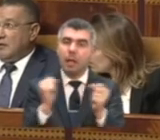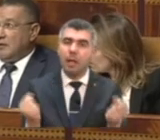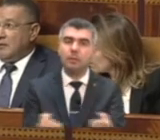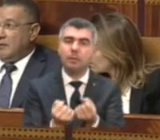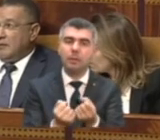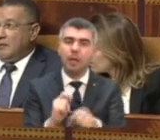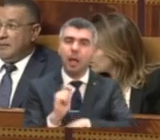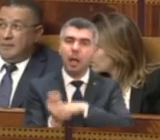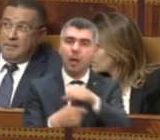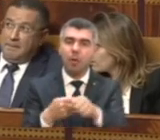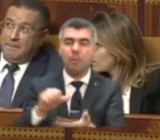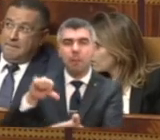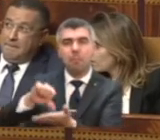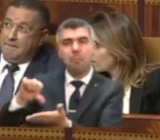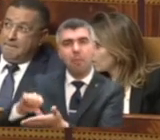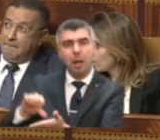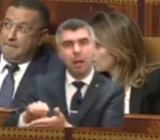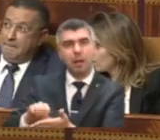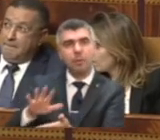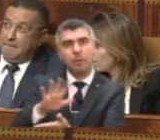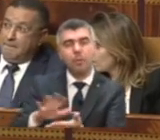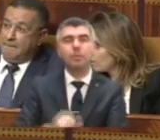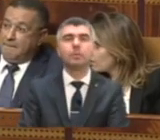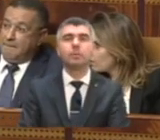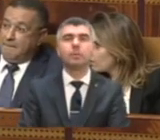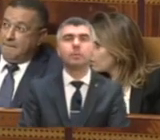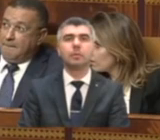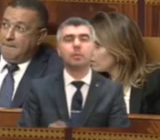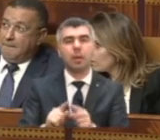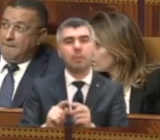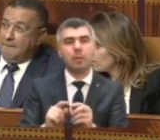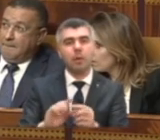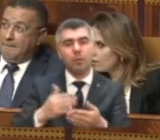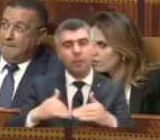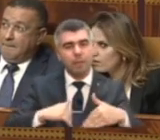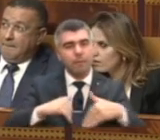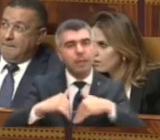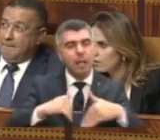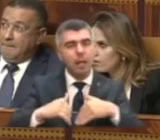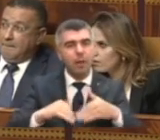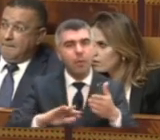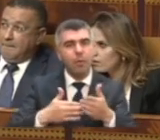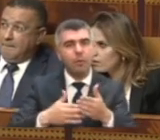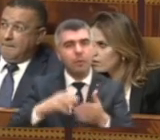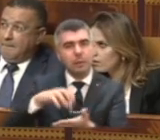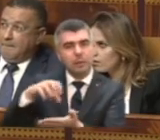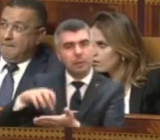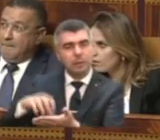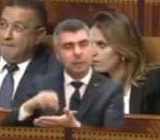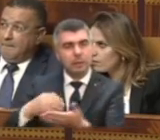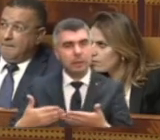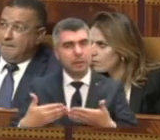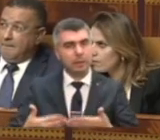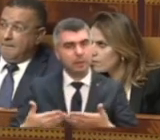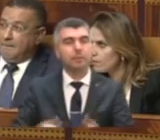في العالم القروي نظرا لضعف البنيه التحتيه اللي كاين حاليا في هذه الساعه.